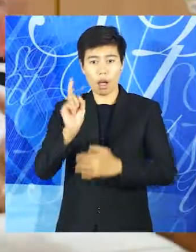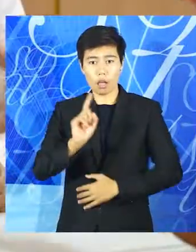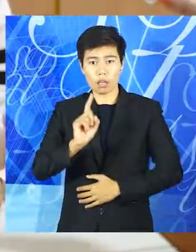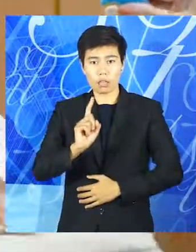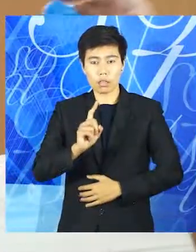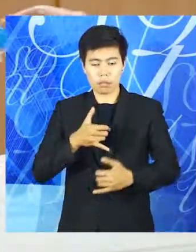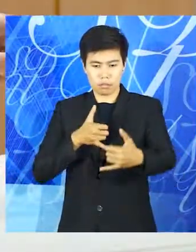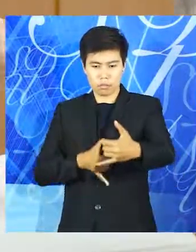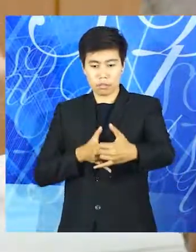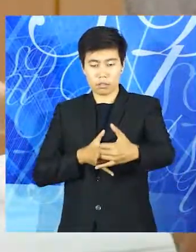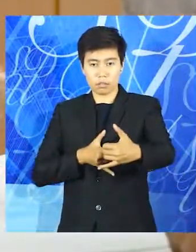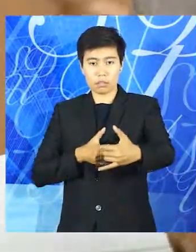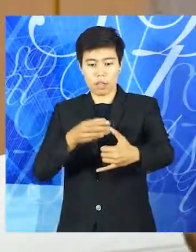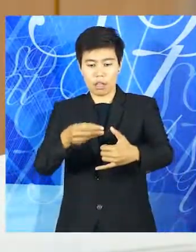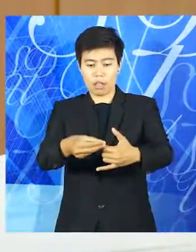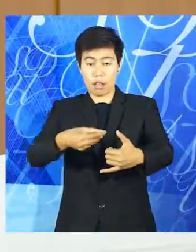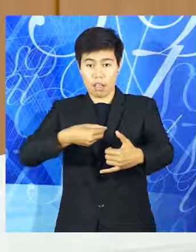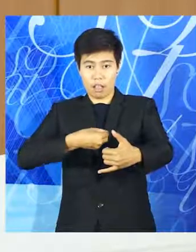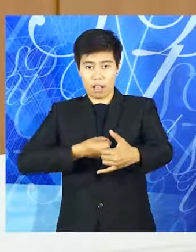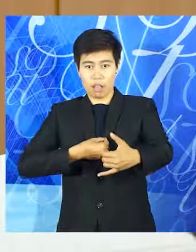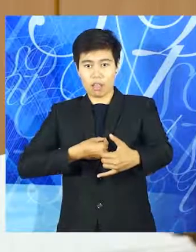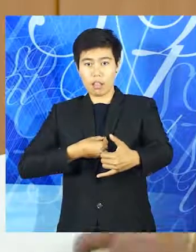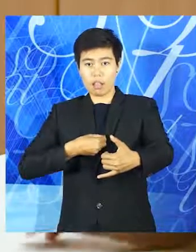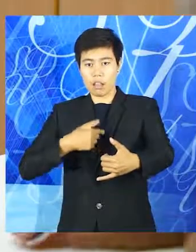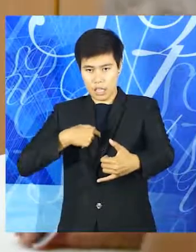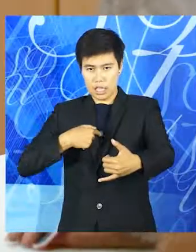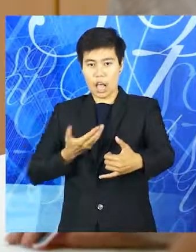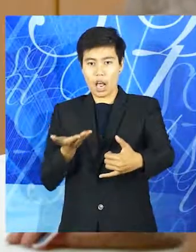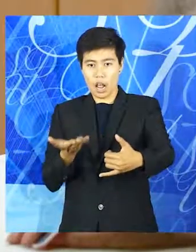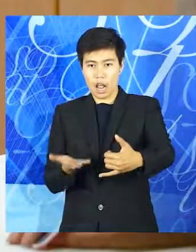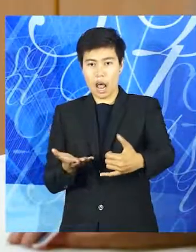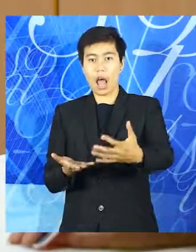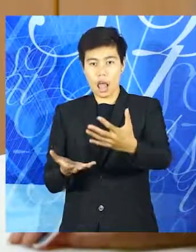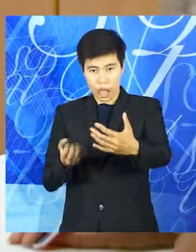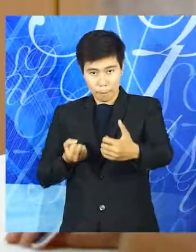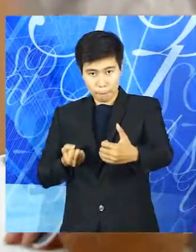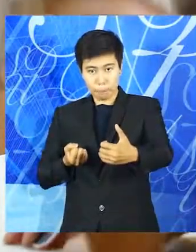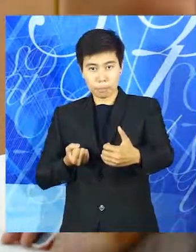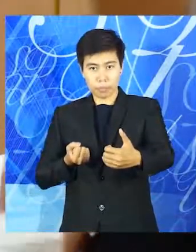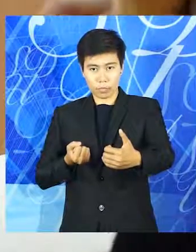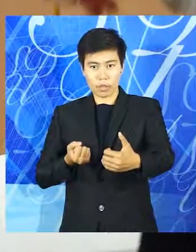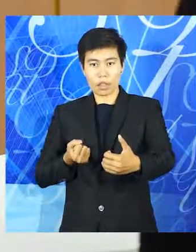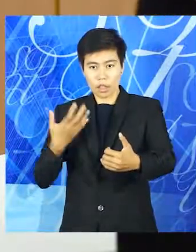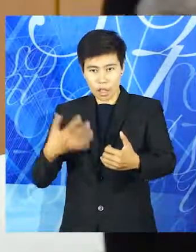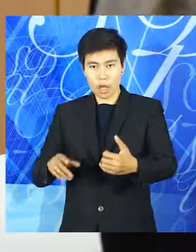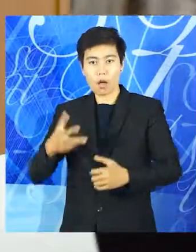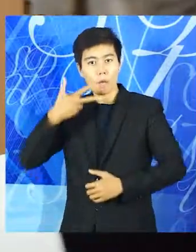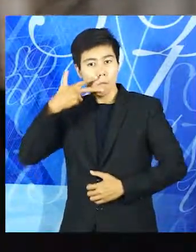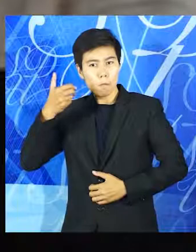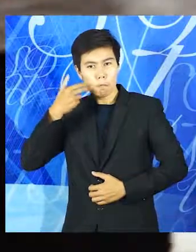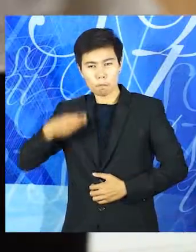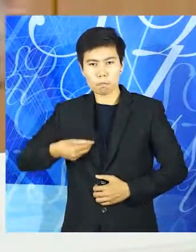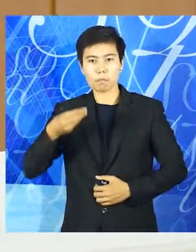งข้ามผู้อยู่ตรงข้ามก็จะแบมือรับสิ่งของพร้อมกับยื่นสิ่งของที่เด็กชอบให้แล้วก็พูดว่